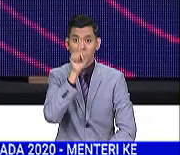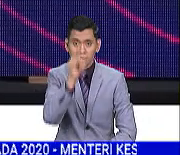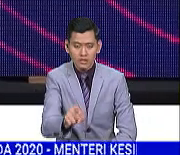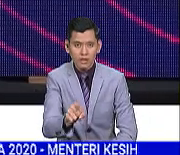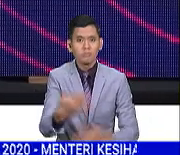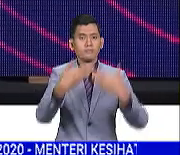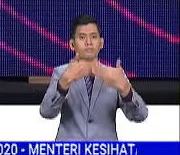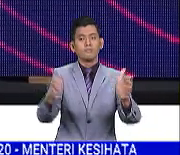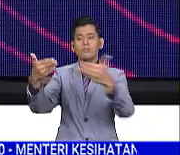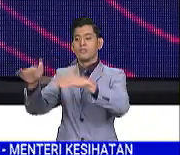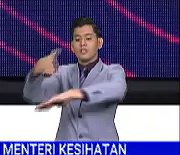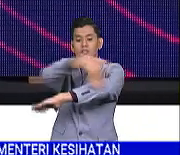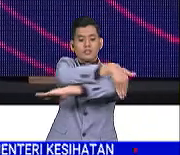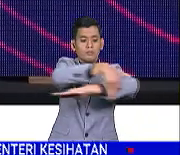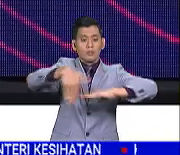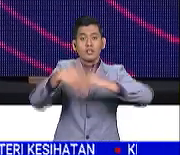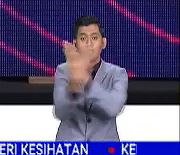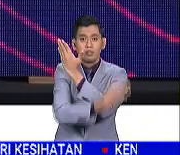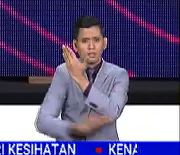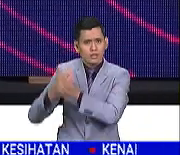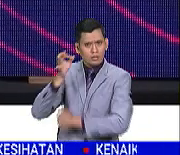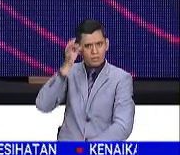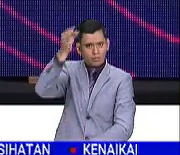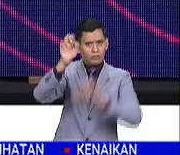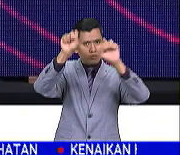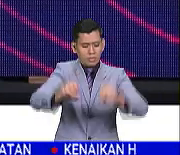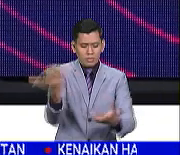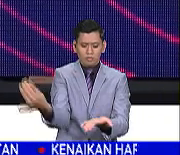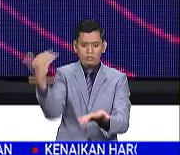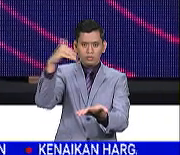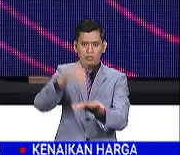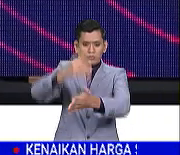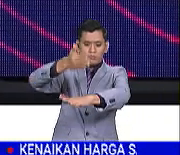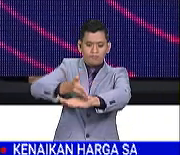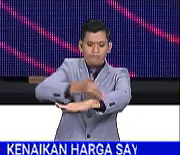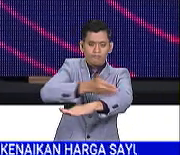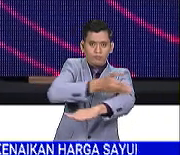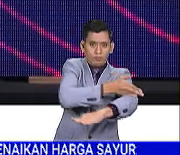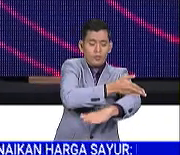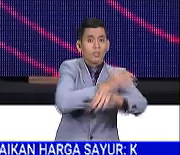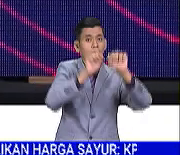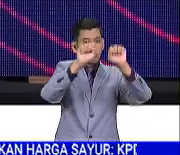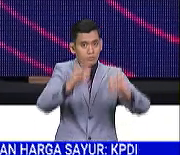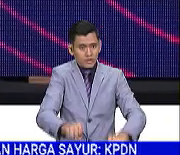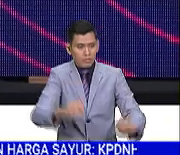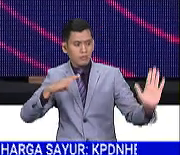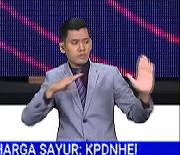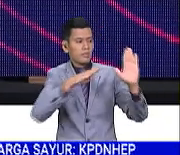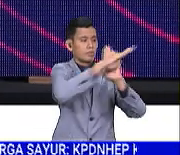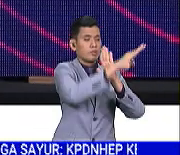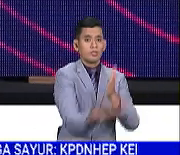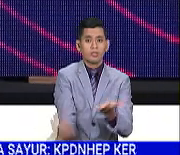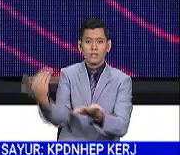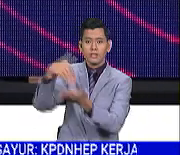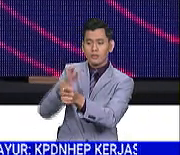agar pembukaan sempadan negara kelak akan merancakkan lagi sektor penerbangan awam yang